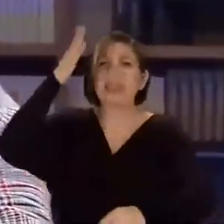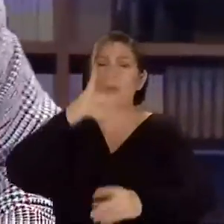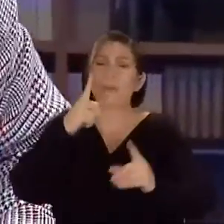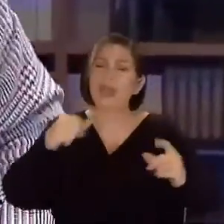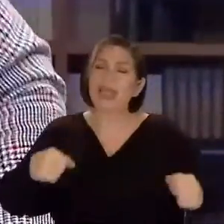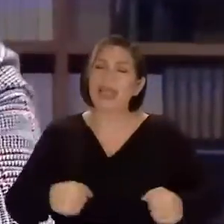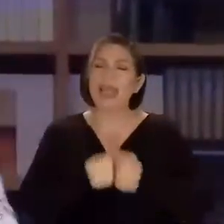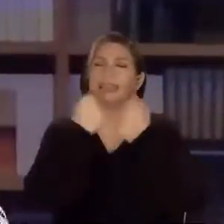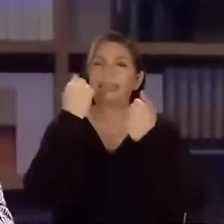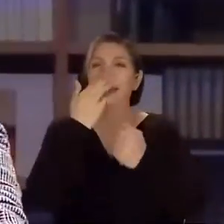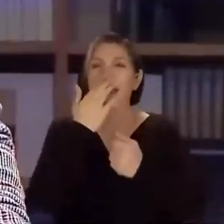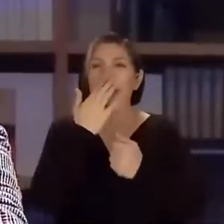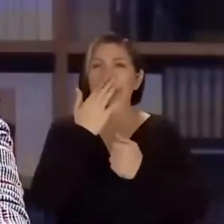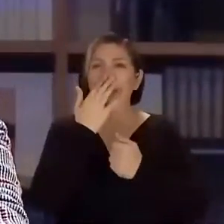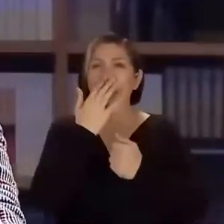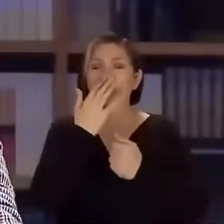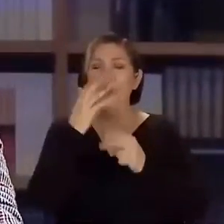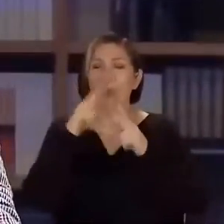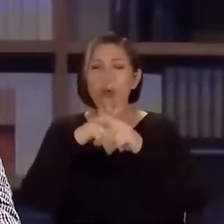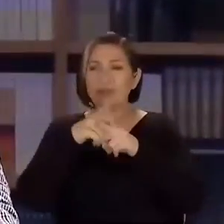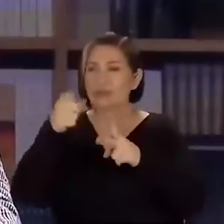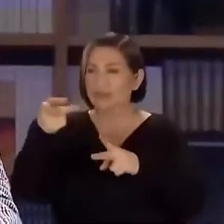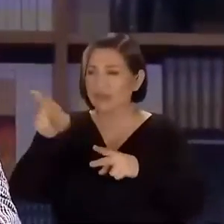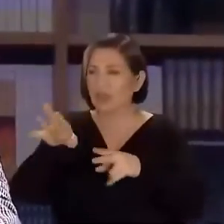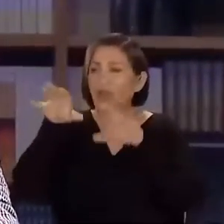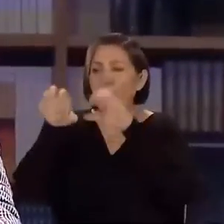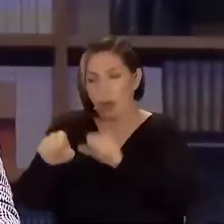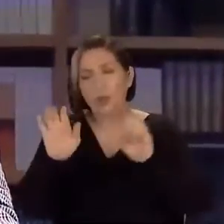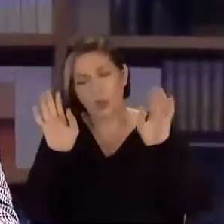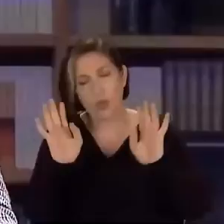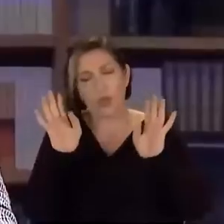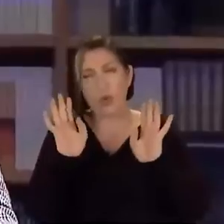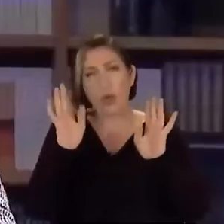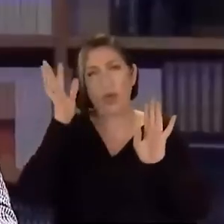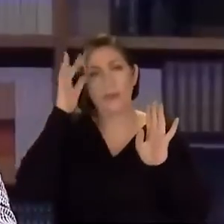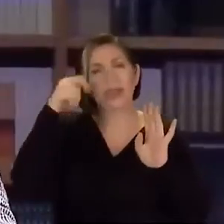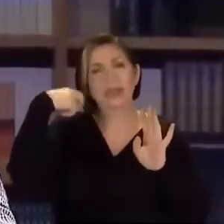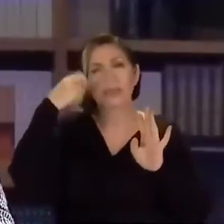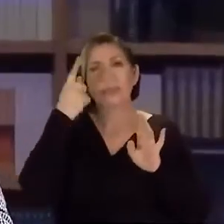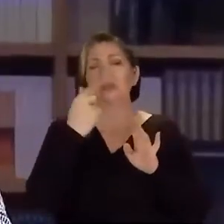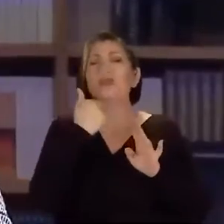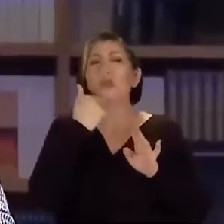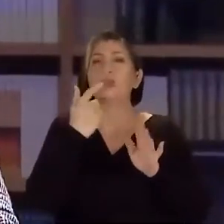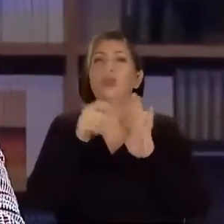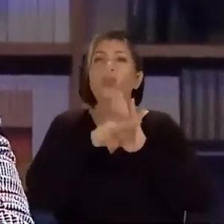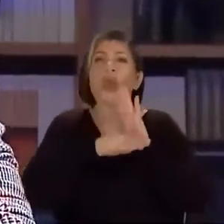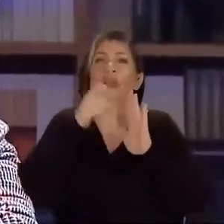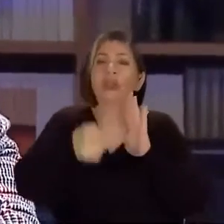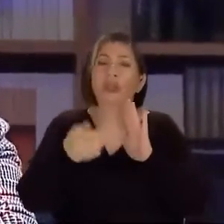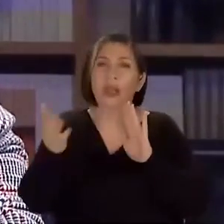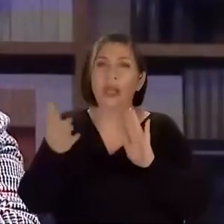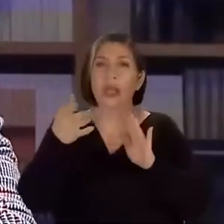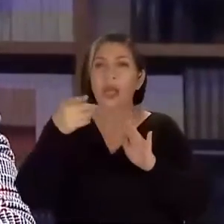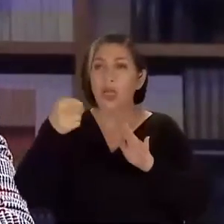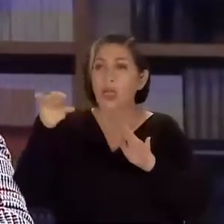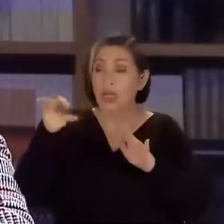eskaza polis cinayet işleyeni yakalıyor bugün bir şeydir Amerikan sinemasının bir numaralı kuralıdır yani